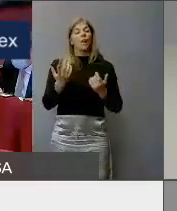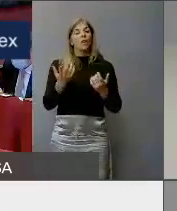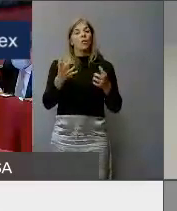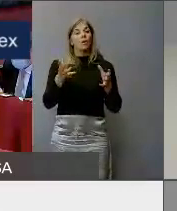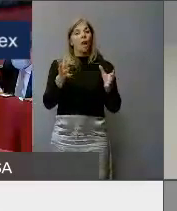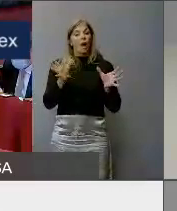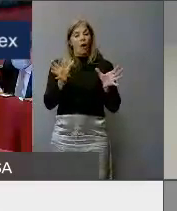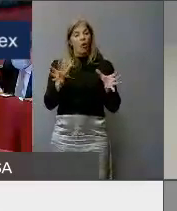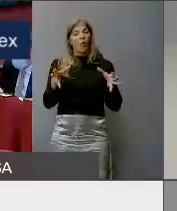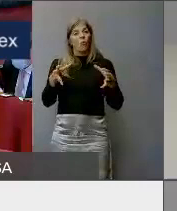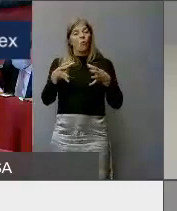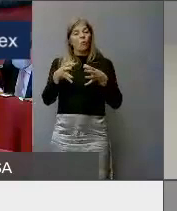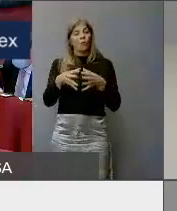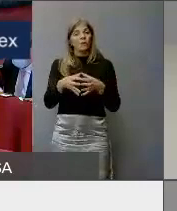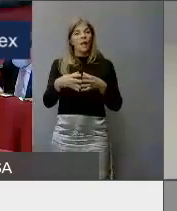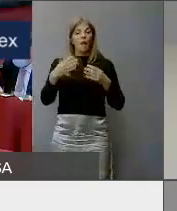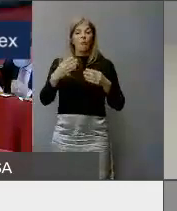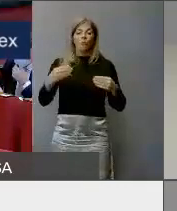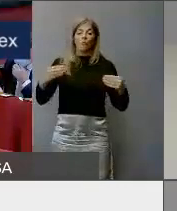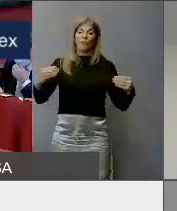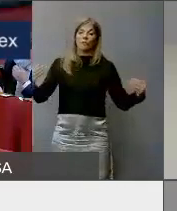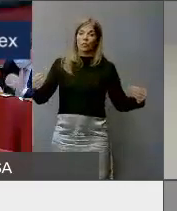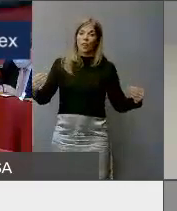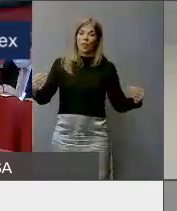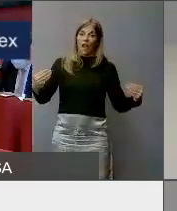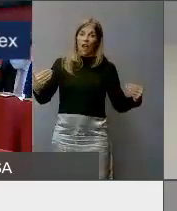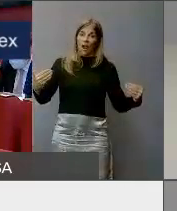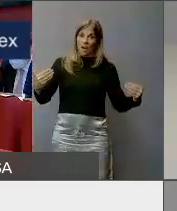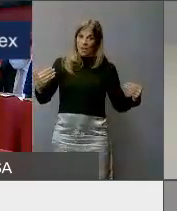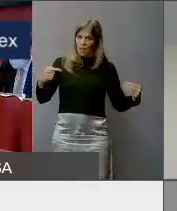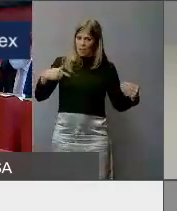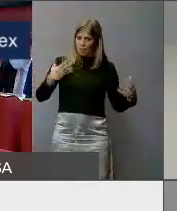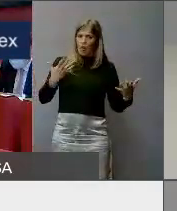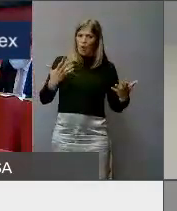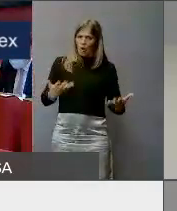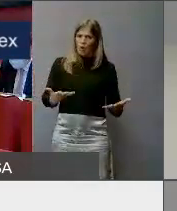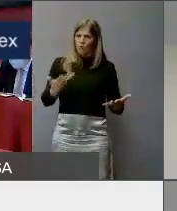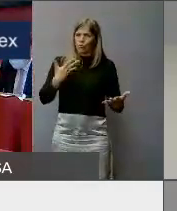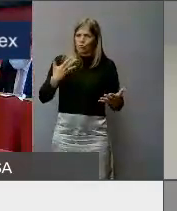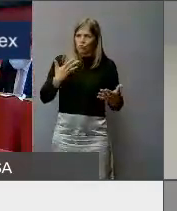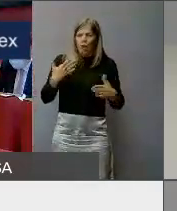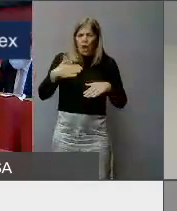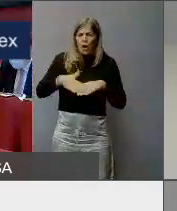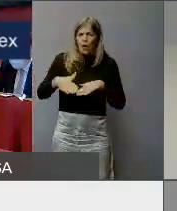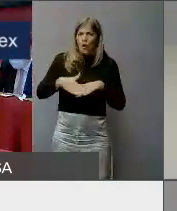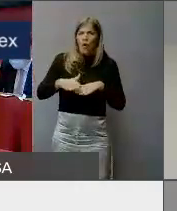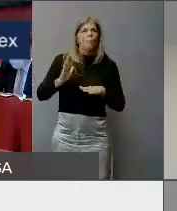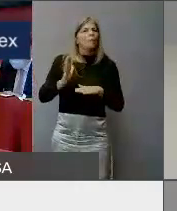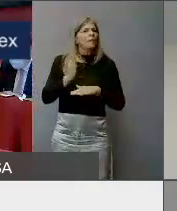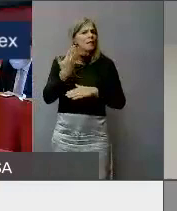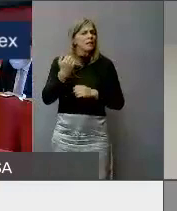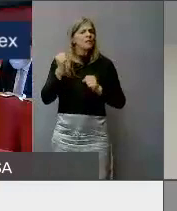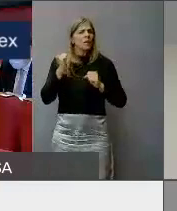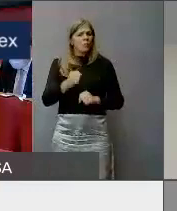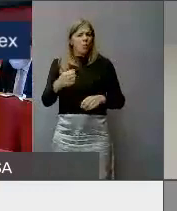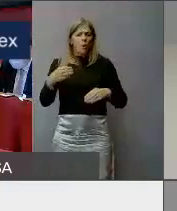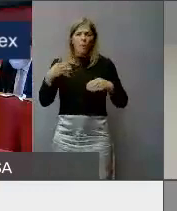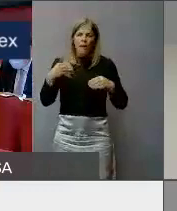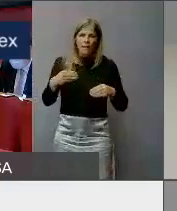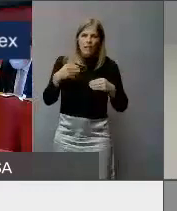professionale di servizio sociale ad oggi in servizio nel comune di genova esprime le competenze per poter contribuire a un